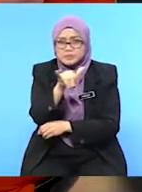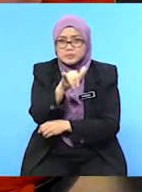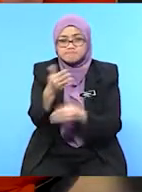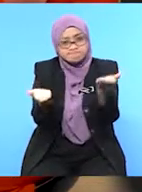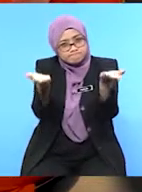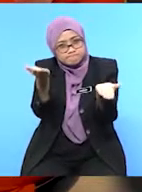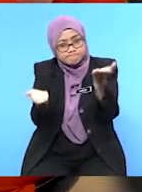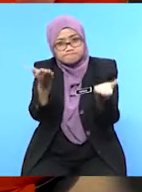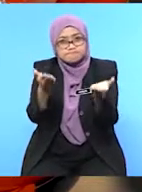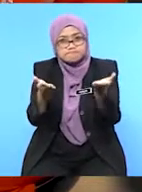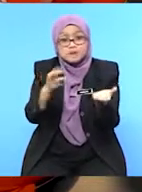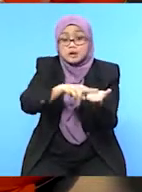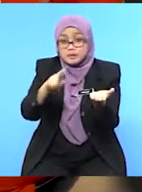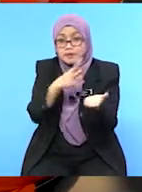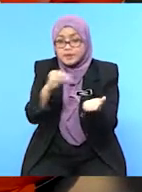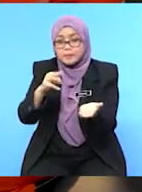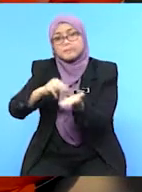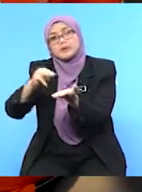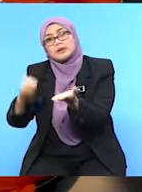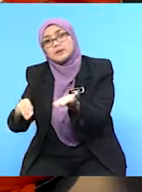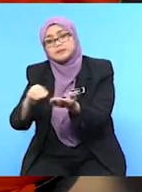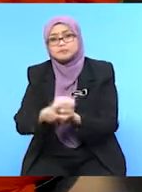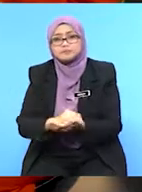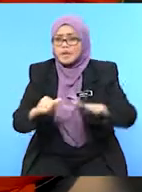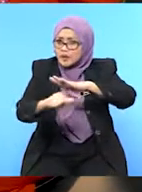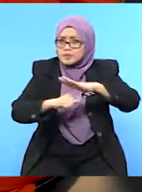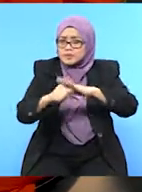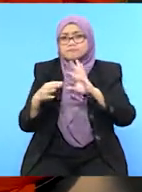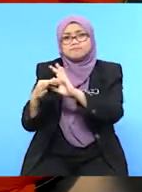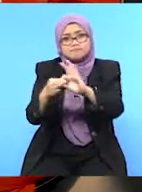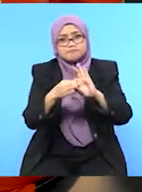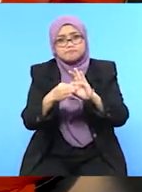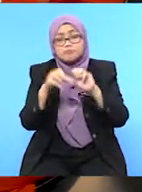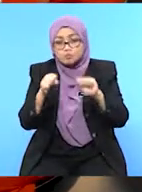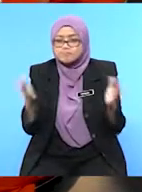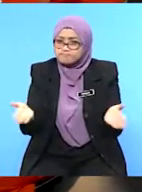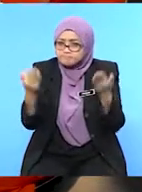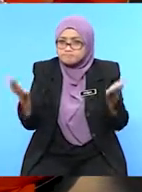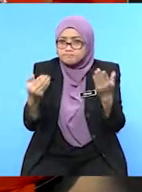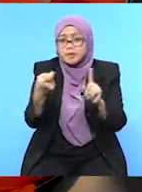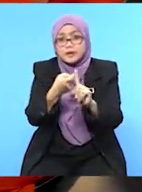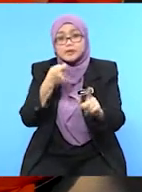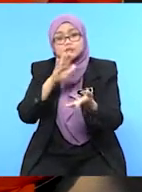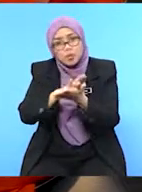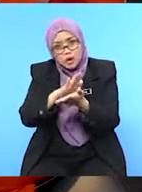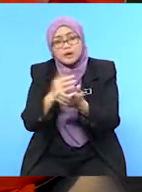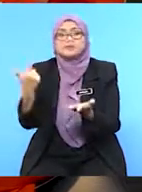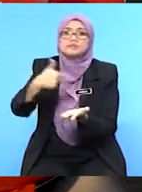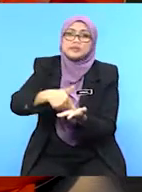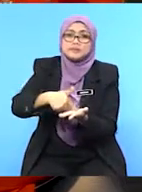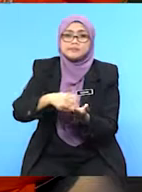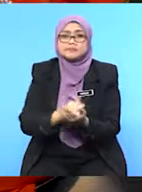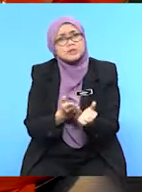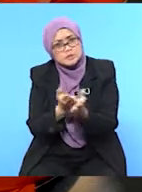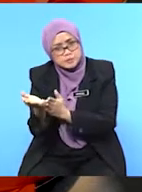pelajar peringkat menengah melalui program yang sama ini asas perpaduan dapat dipupuk sejak dari alam aku sekolahan lagi